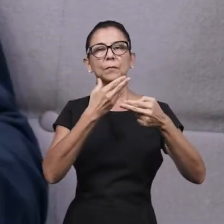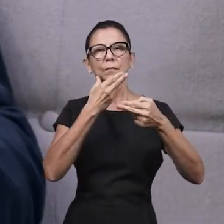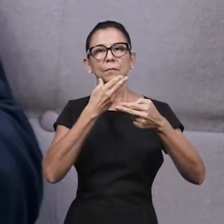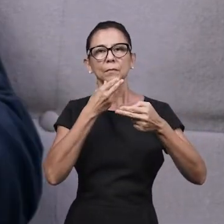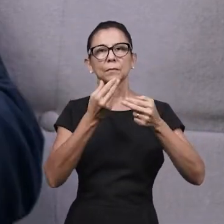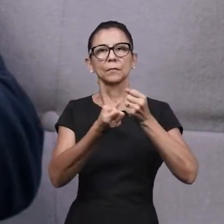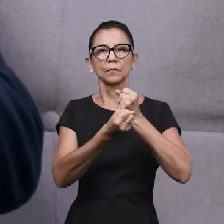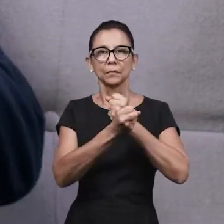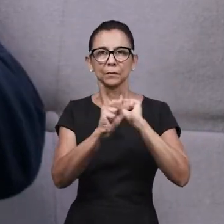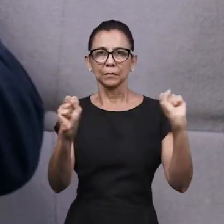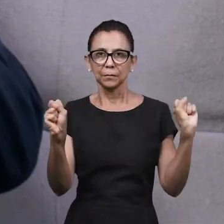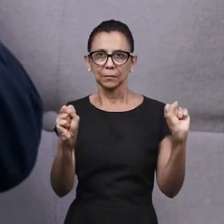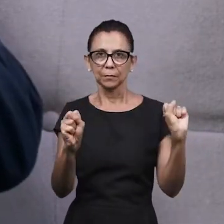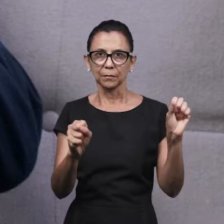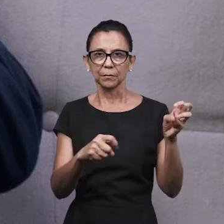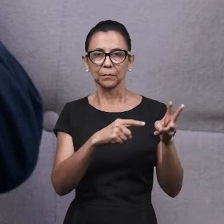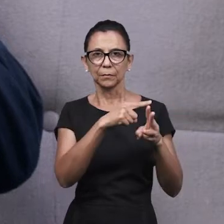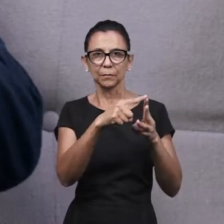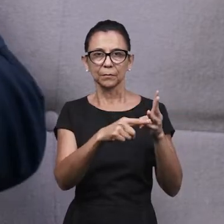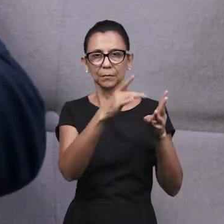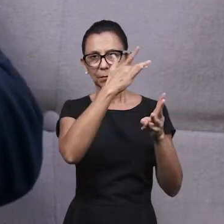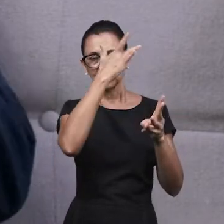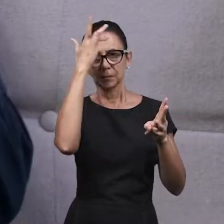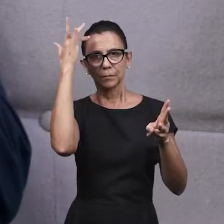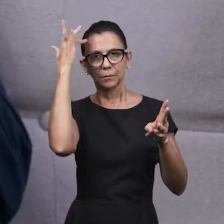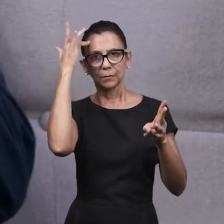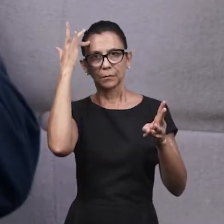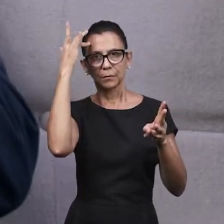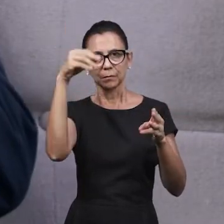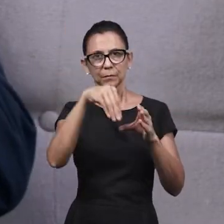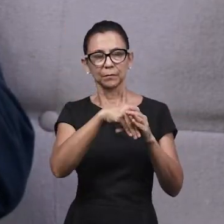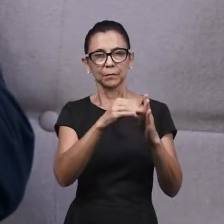conclure de ce projet au troisième jour?